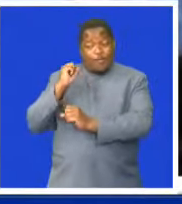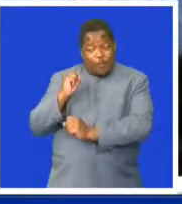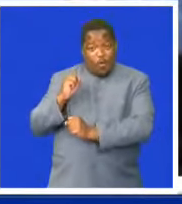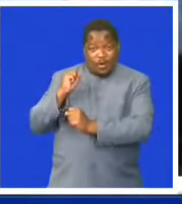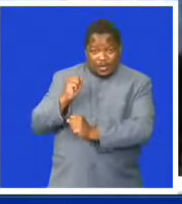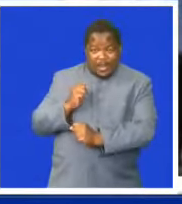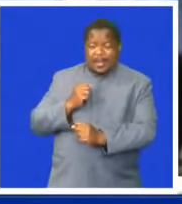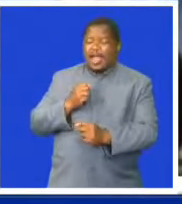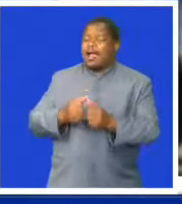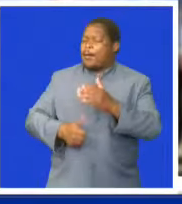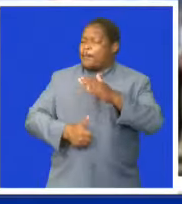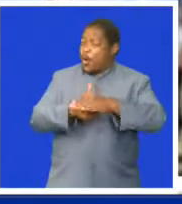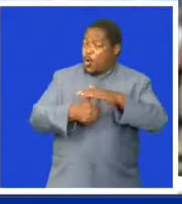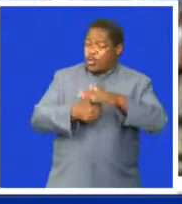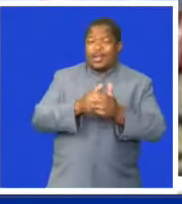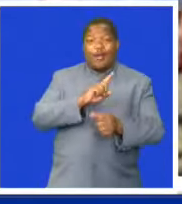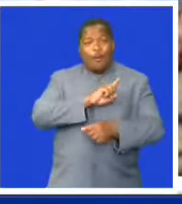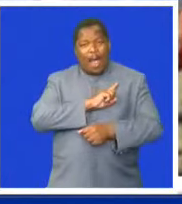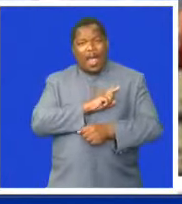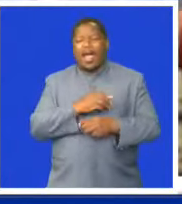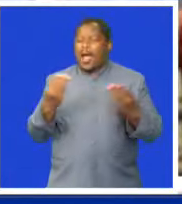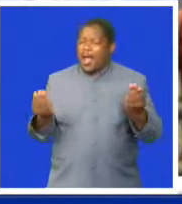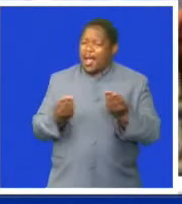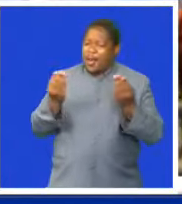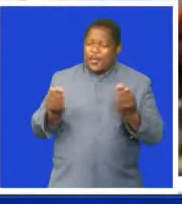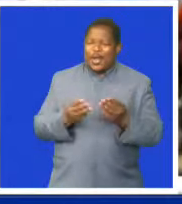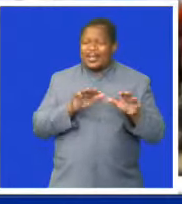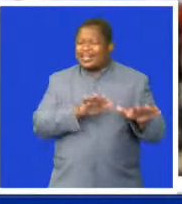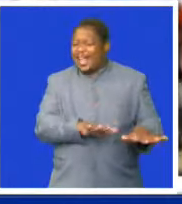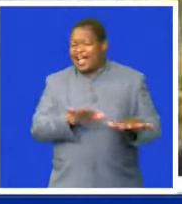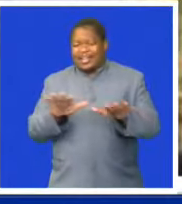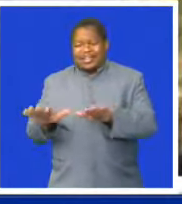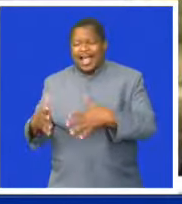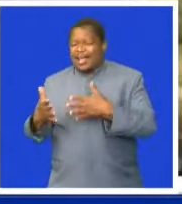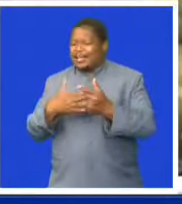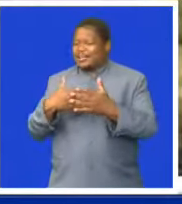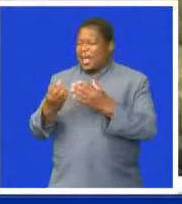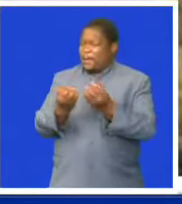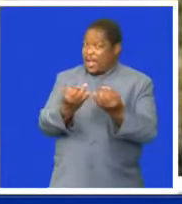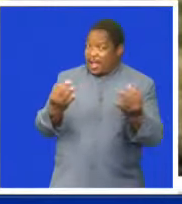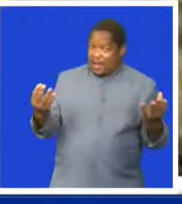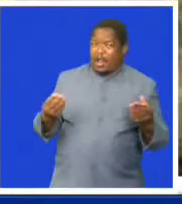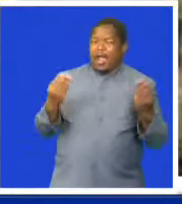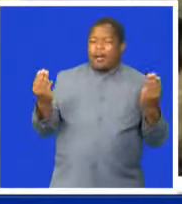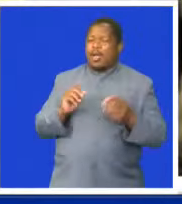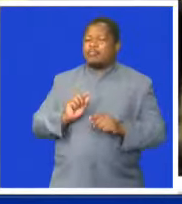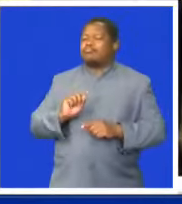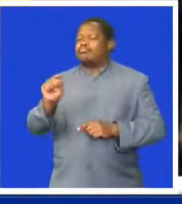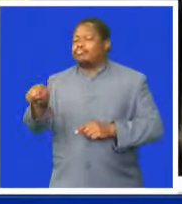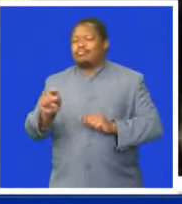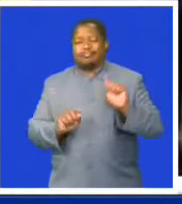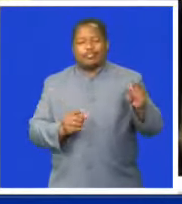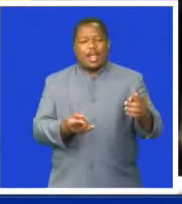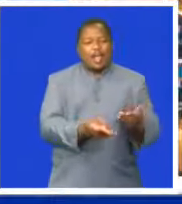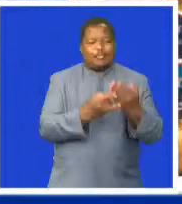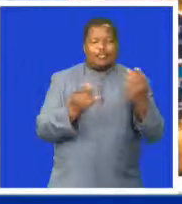nato etindzaweni letehlukene etindzabeni kubeka temalangeni dlamini nginamuzi mkhonda embabane.